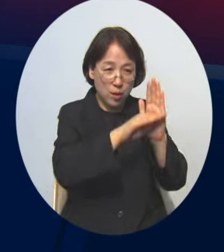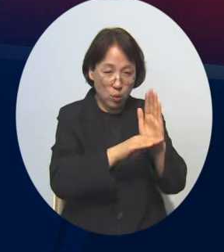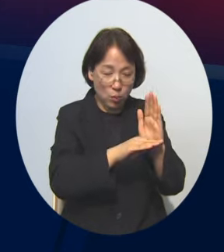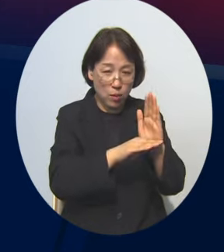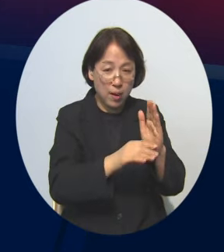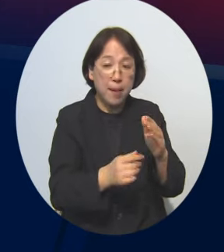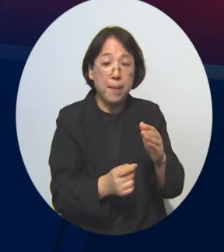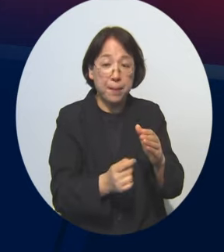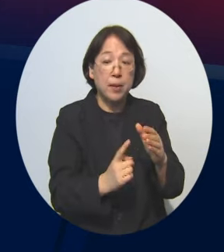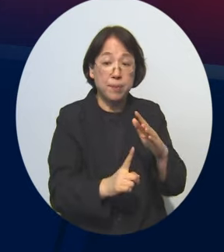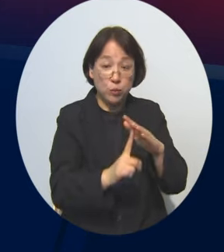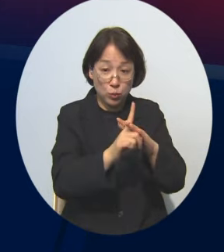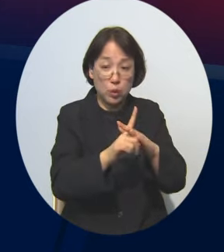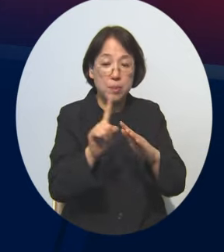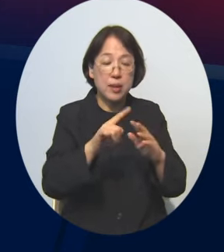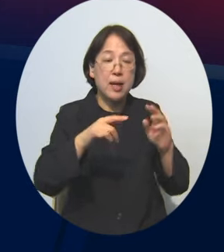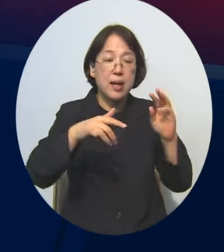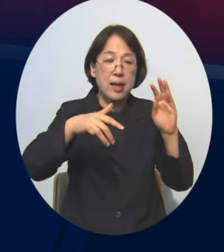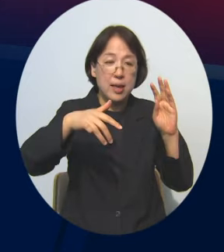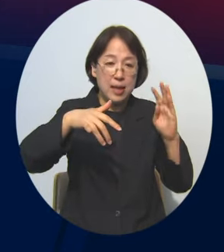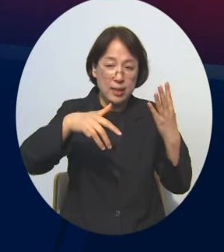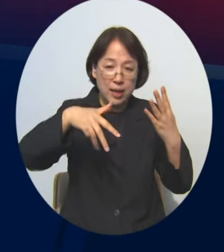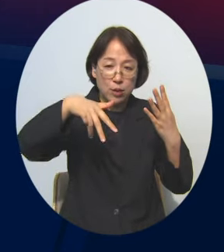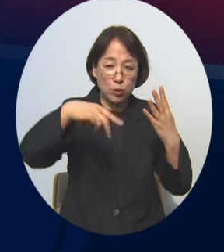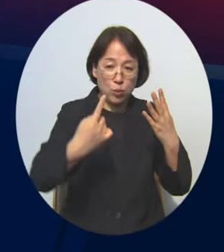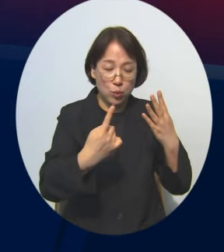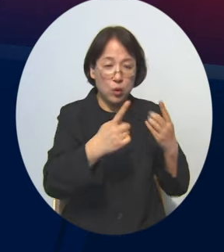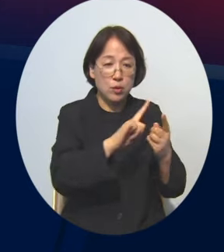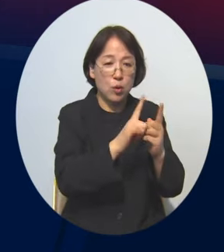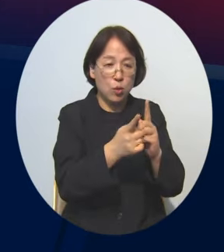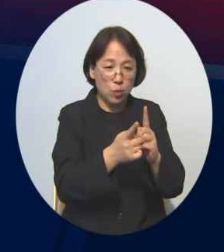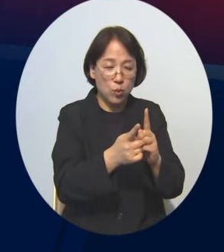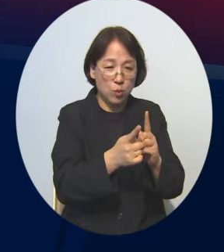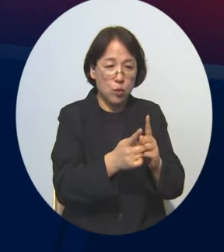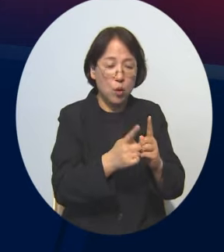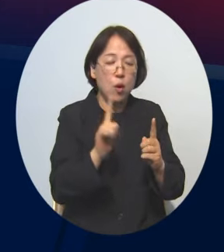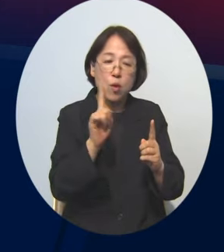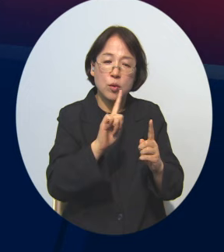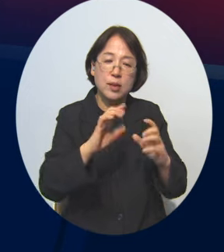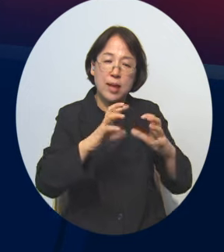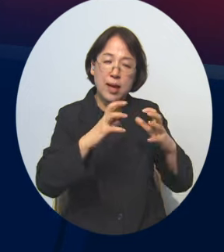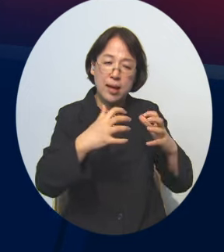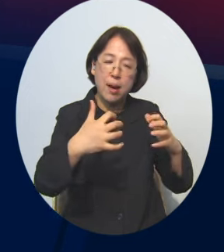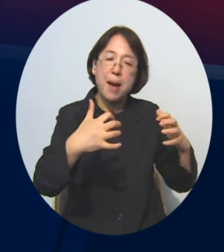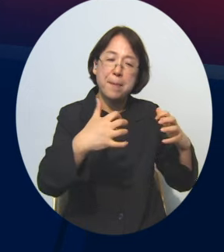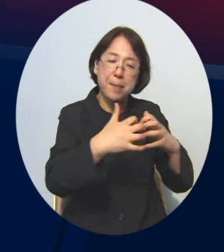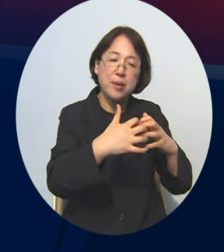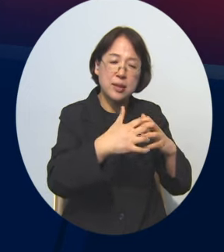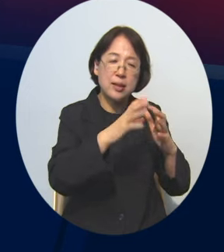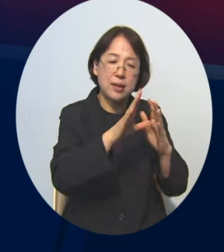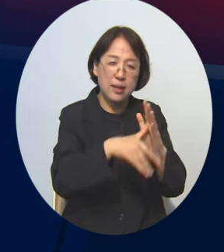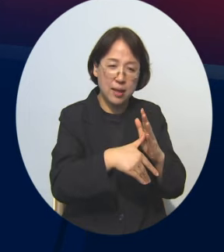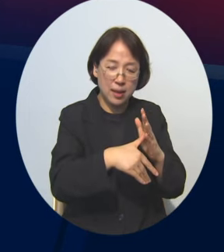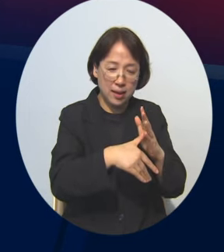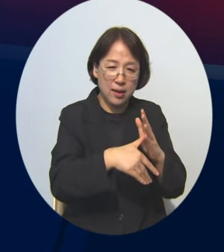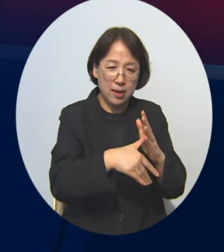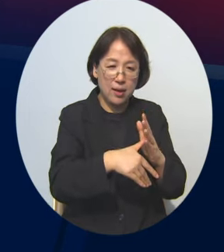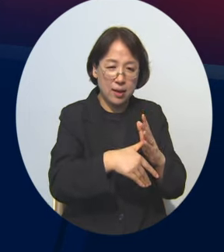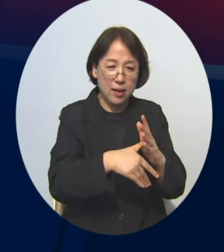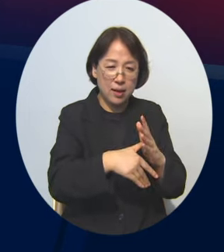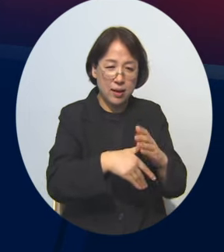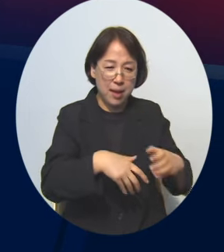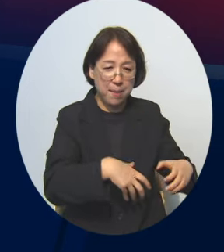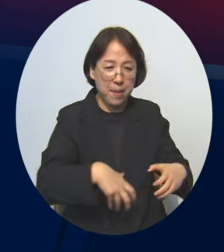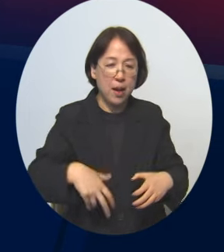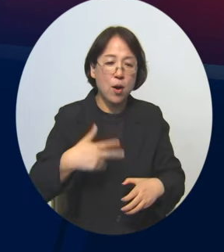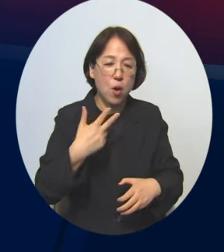부분은 4조입니다. 쌍방 중 어느 일방이 개별적인 국가 또는 여러 국가들로부터 무력 침공을 받아 전쟁 상태에 처하게